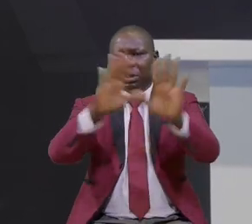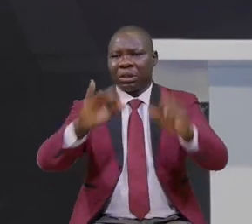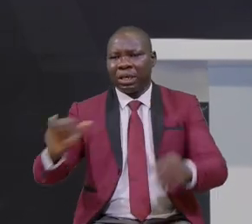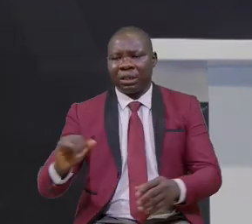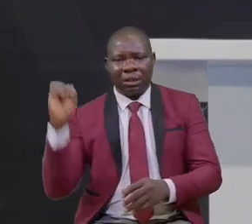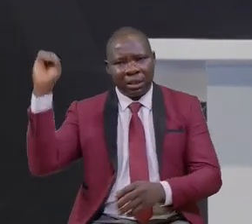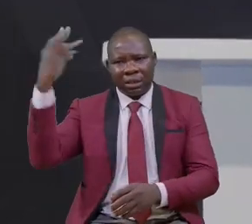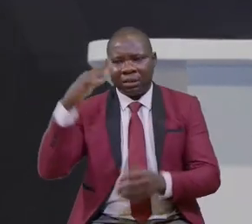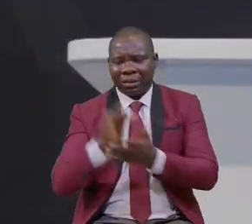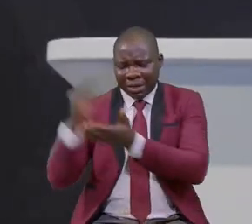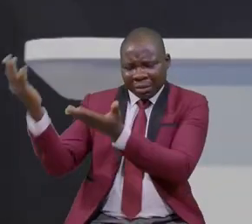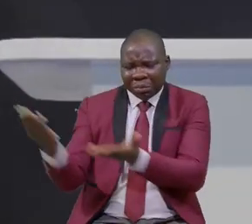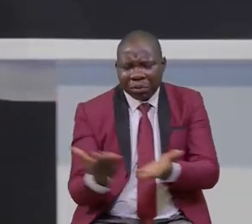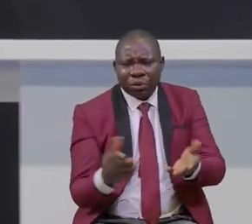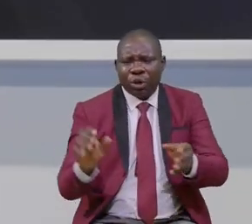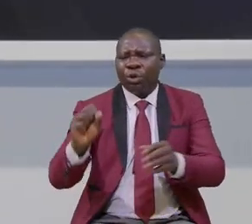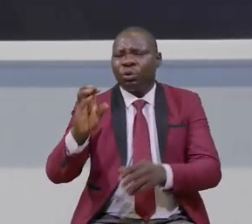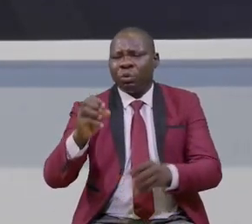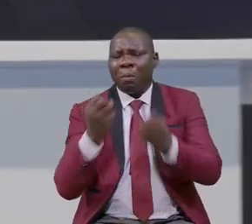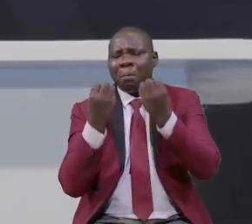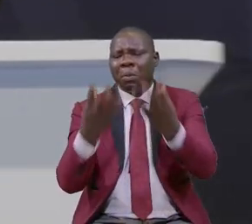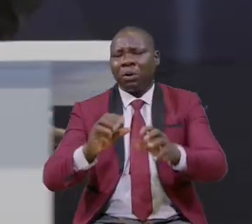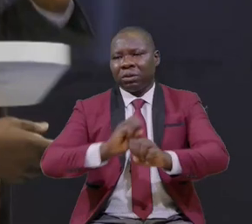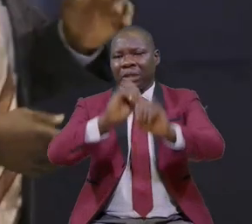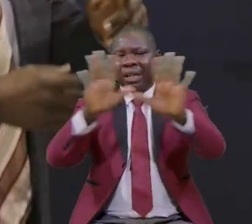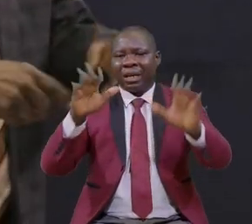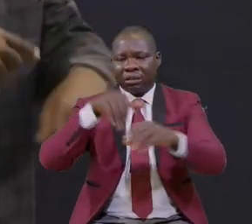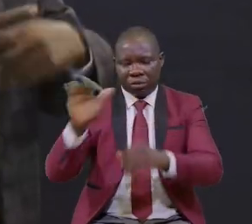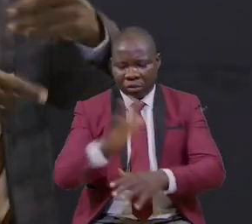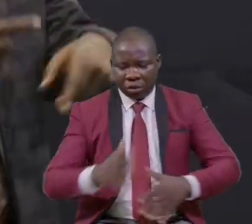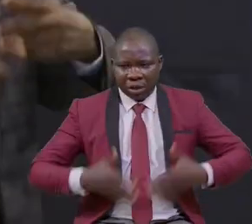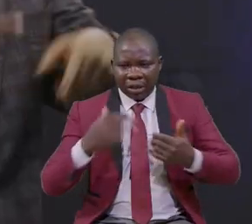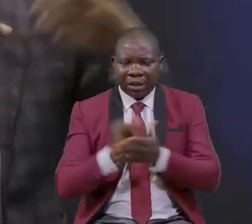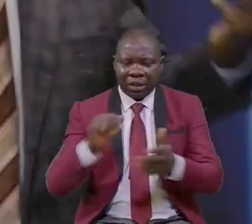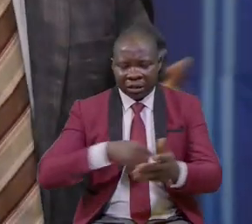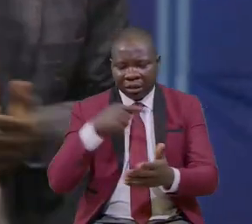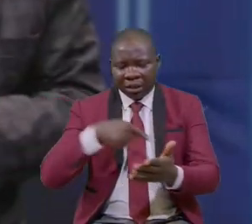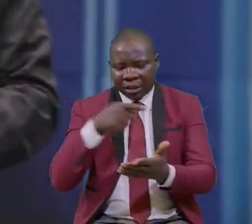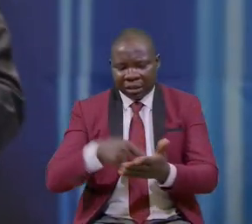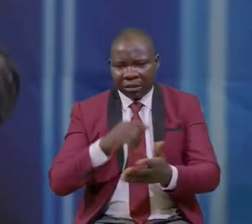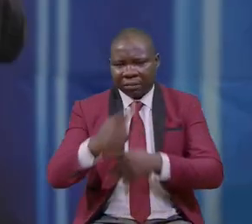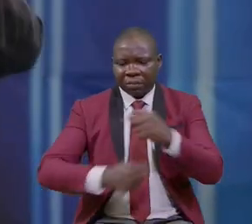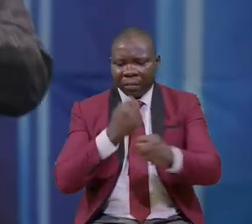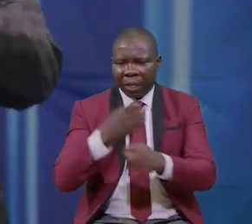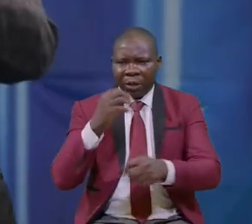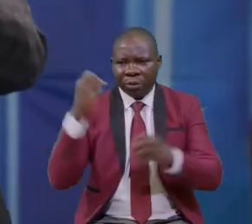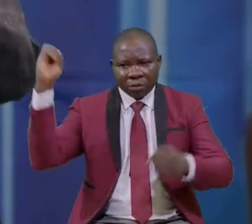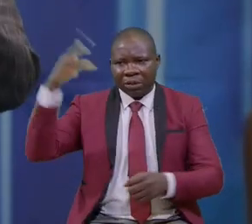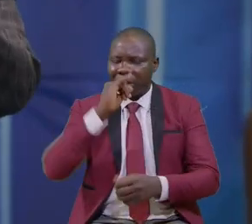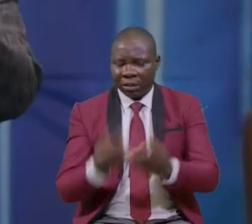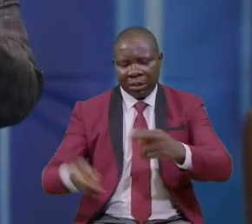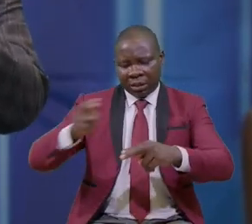vous apporte tellement de lumière dans votre vie. Et vous saurez que ce type de grâce est